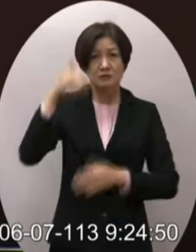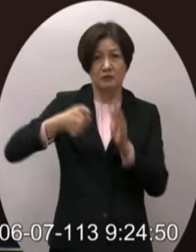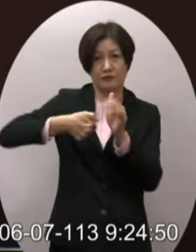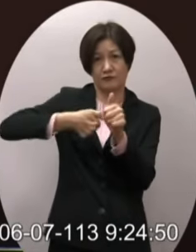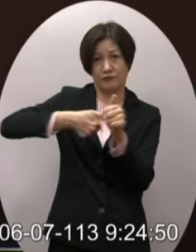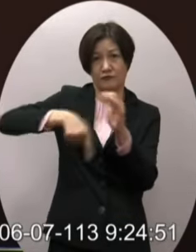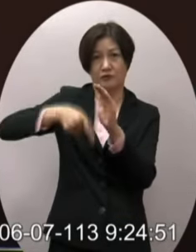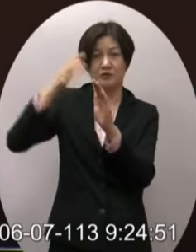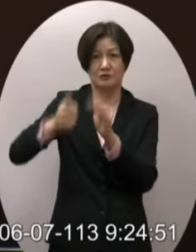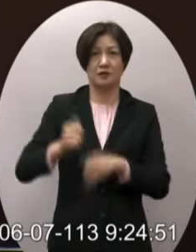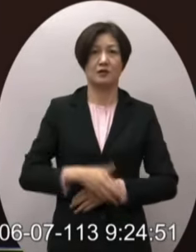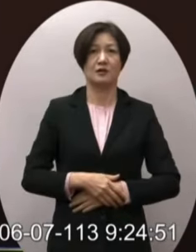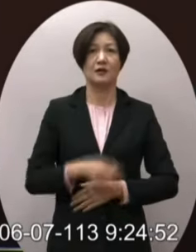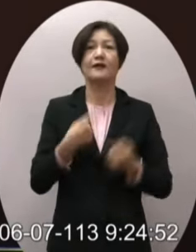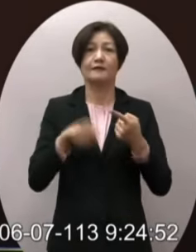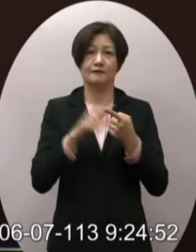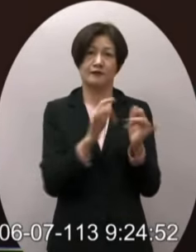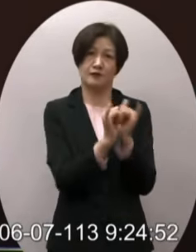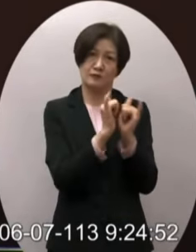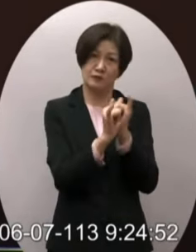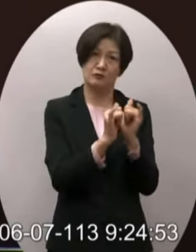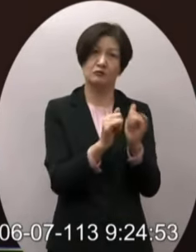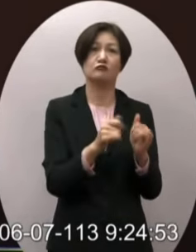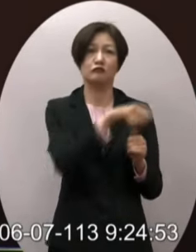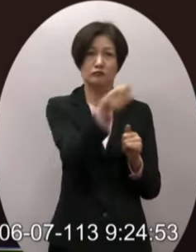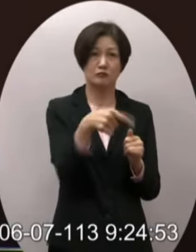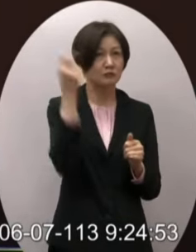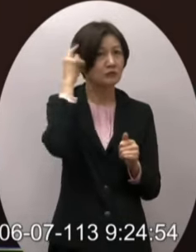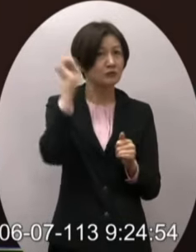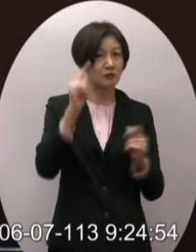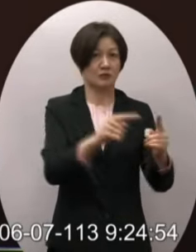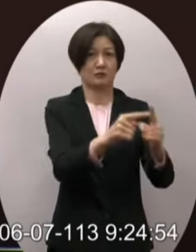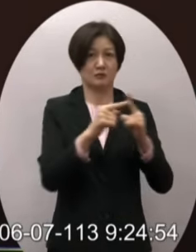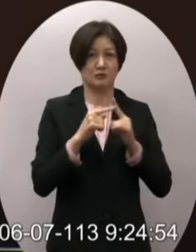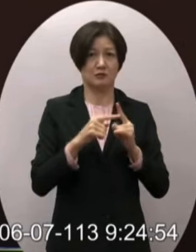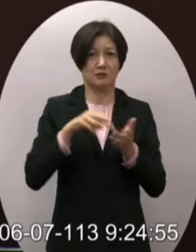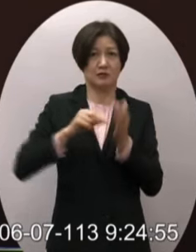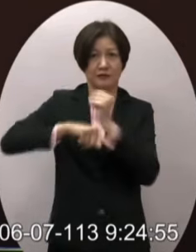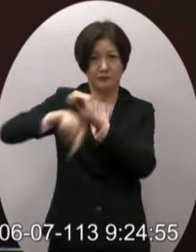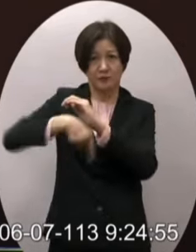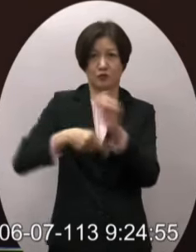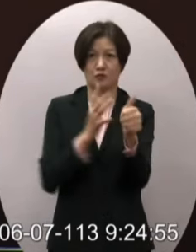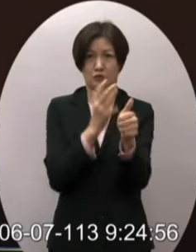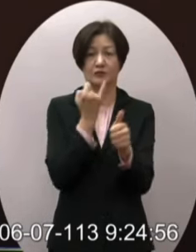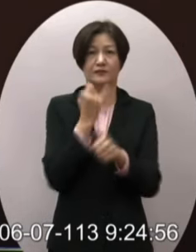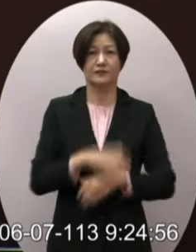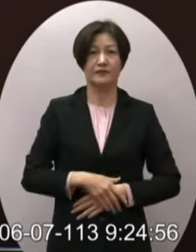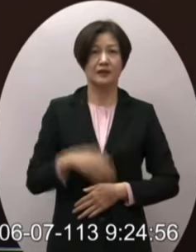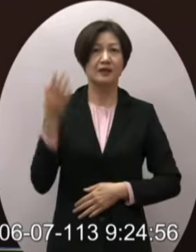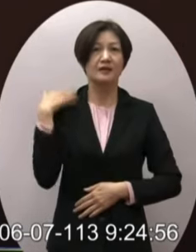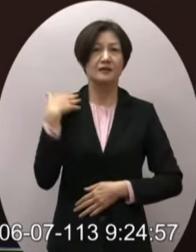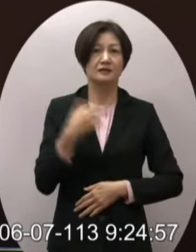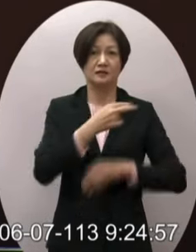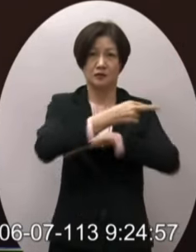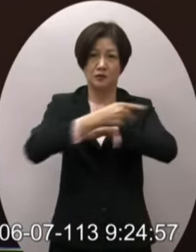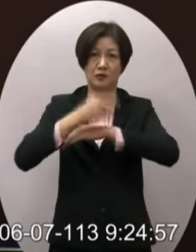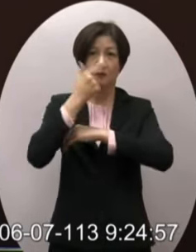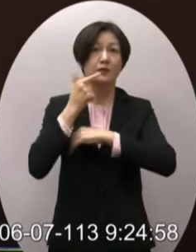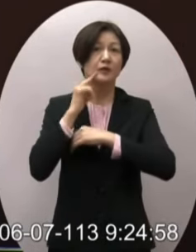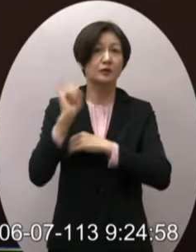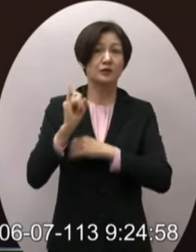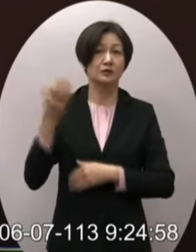说：应充分给予人民到国会表达意见的权利。全国律师联合会理事长、前民党立委尤美女，在民